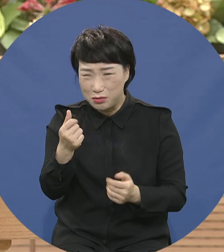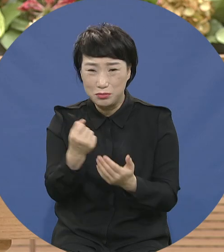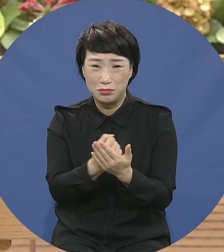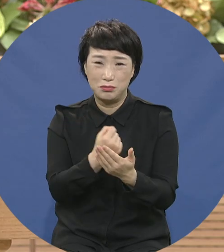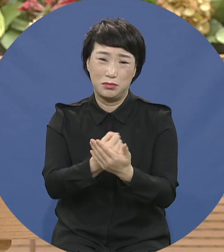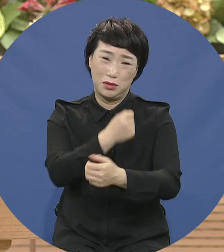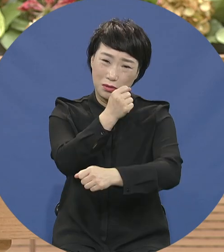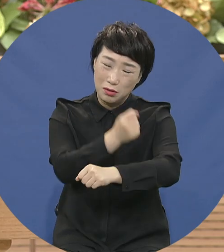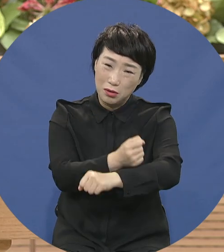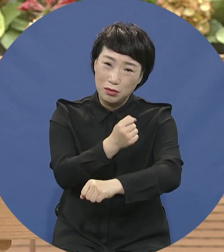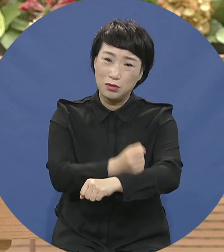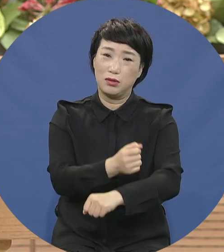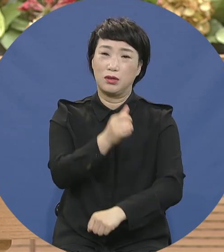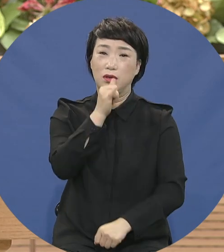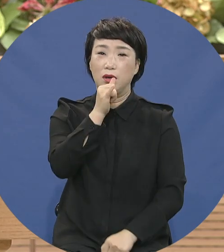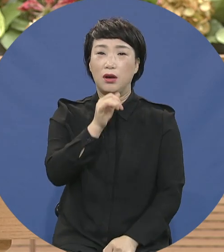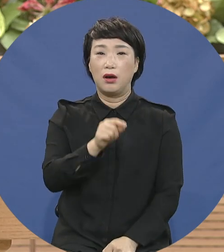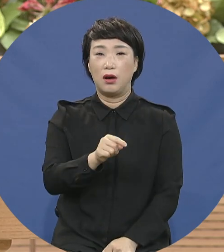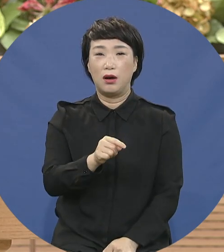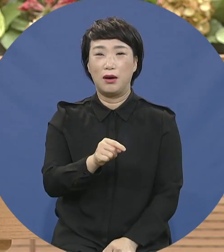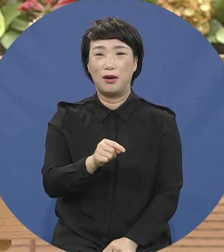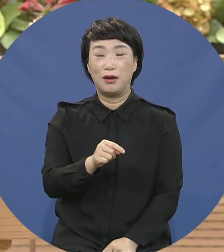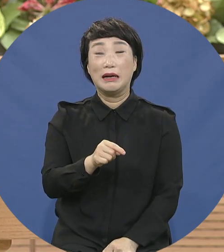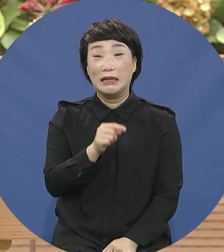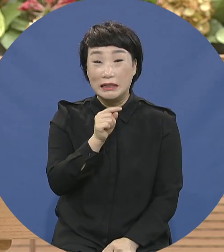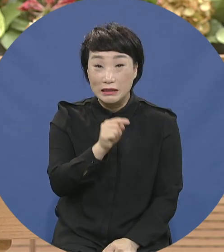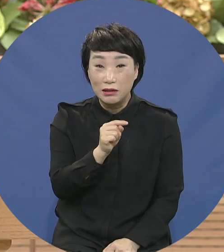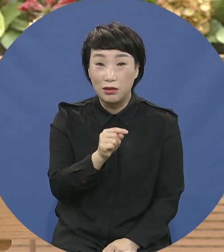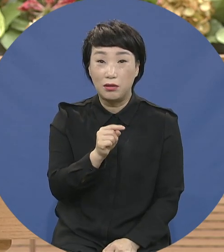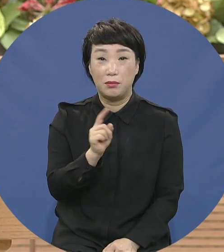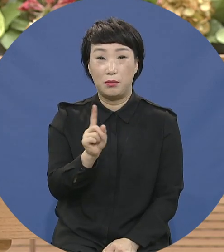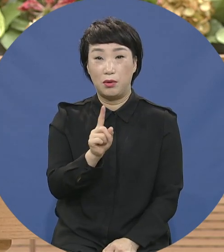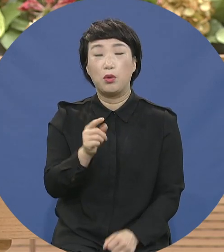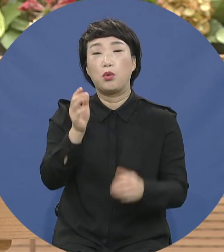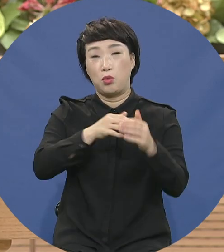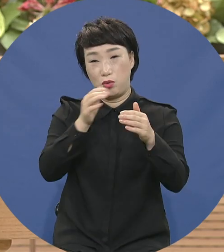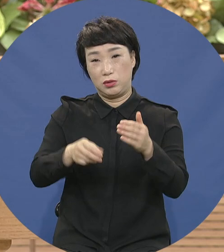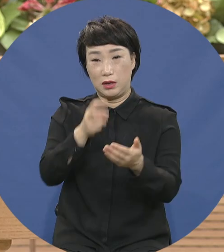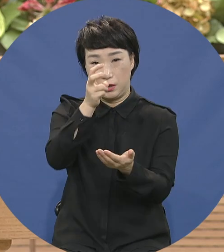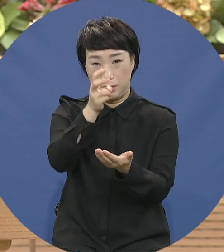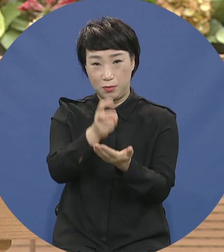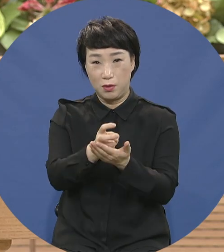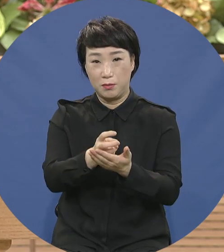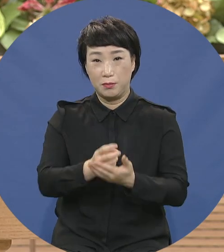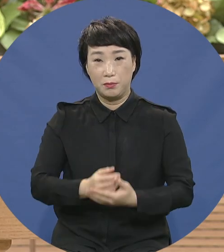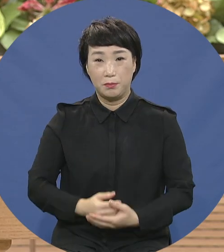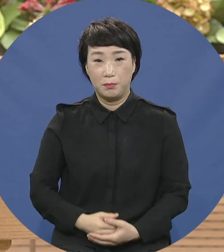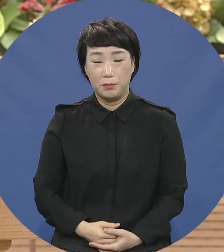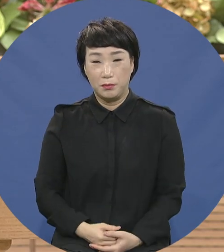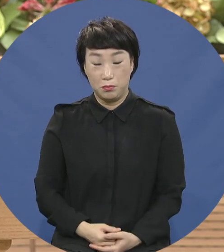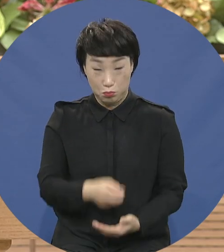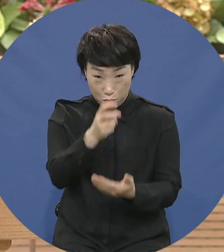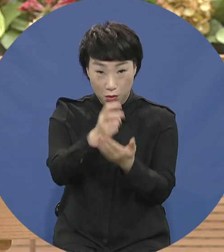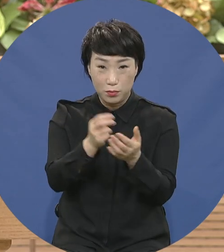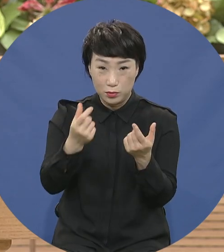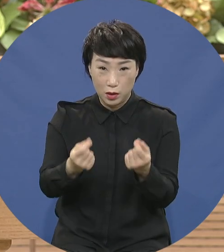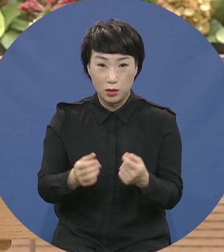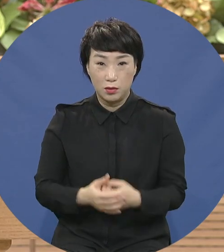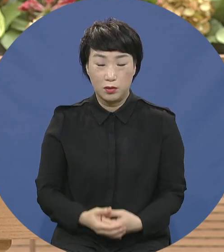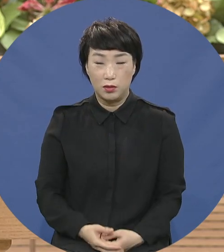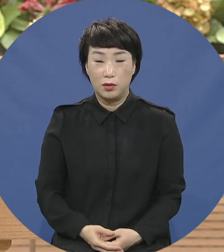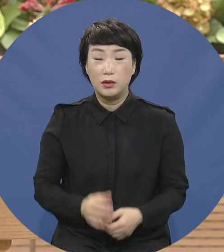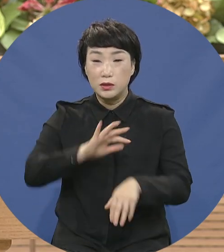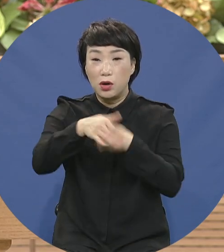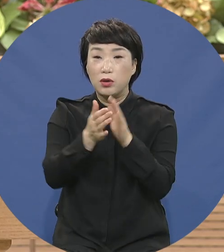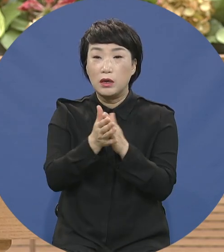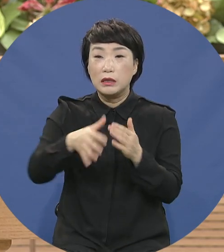처절한 고통을 당하게 되었으니 이것도 공의의 법입니다. 법.